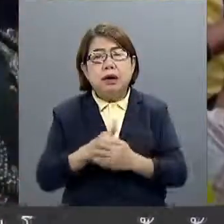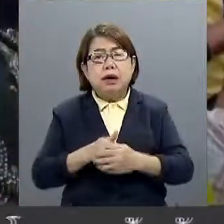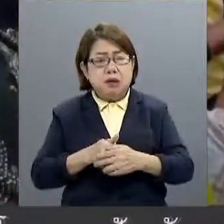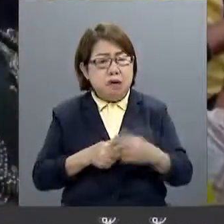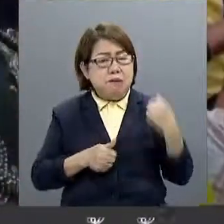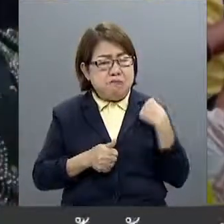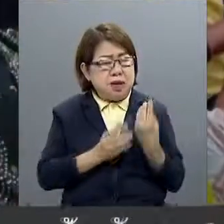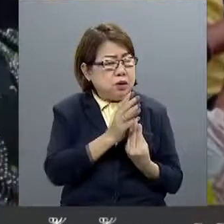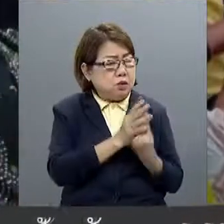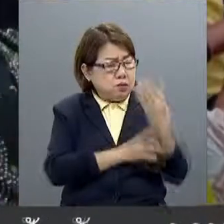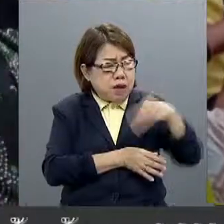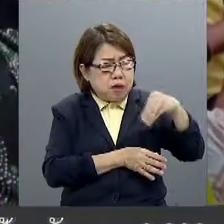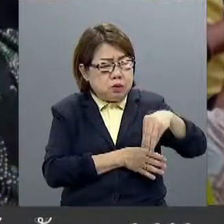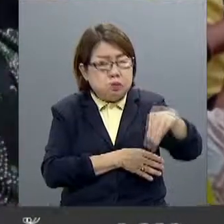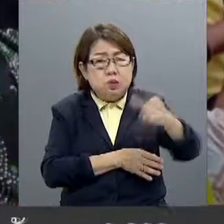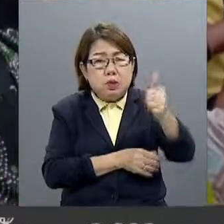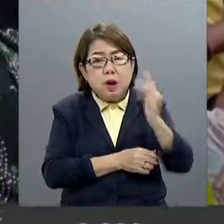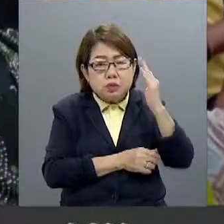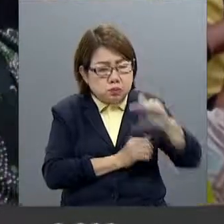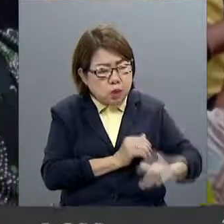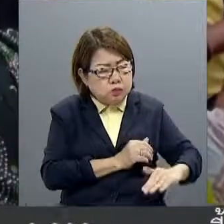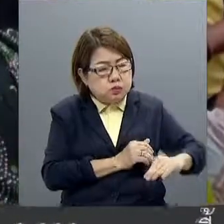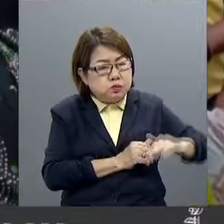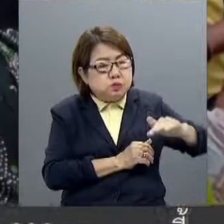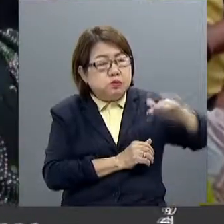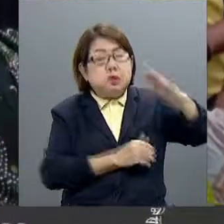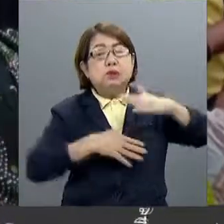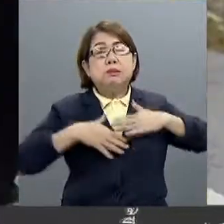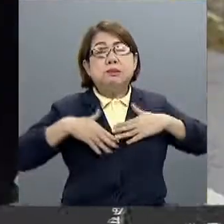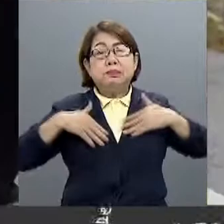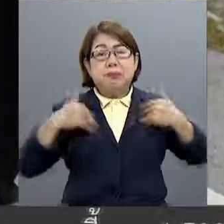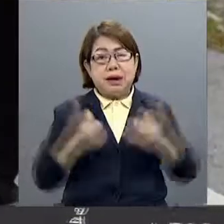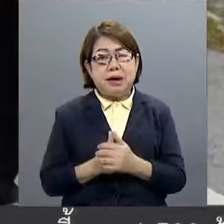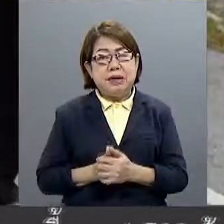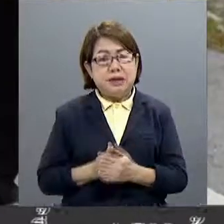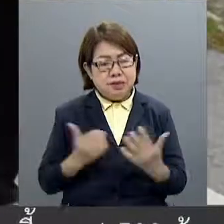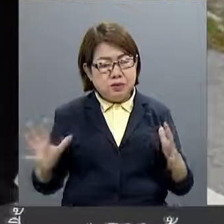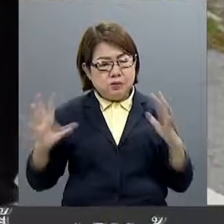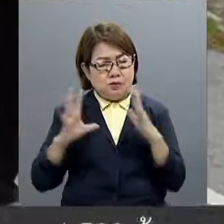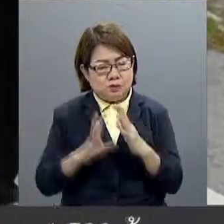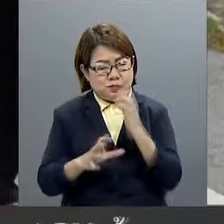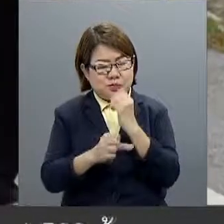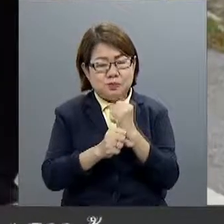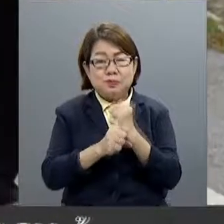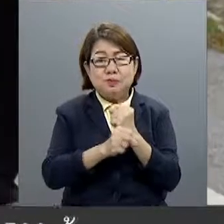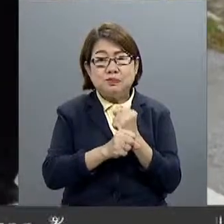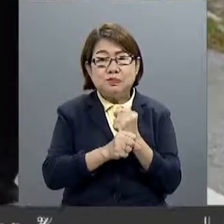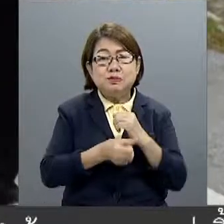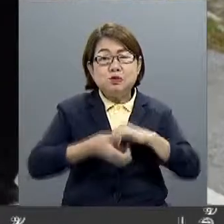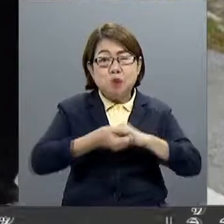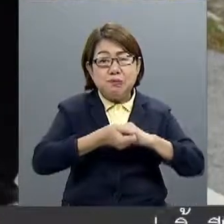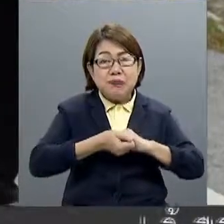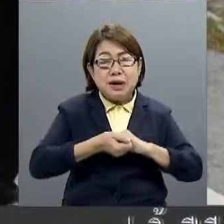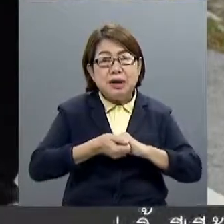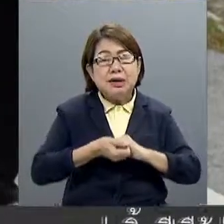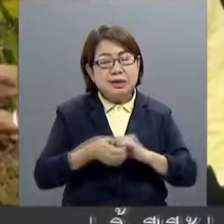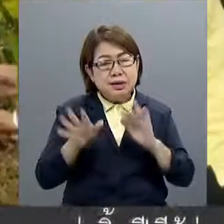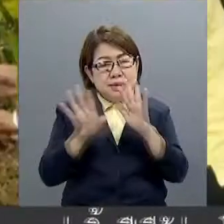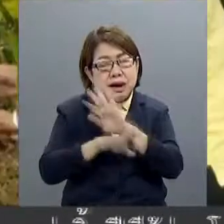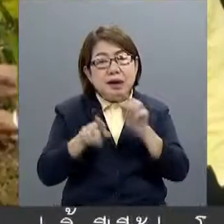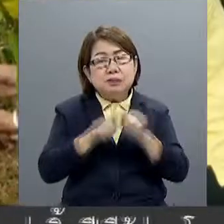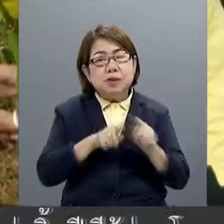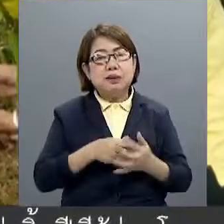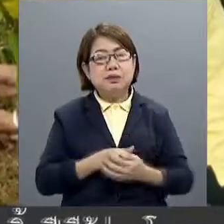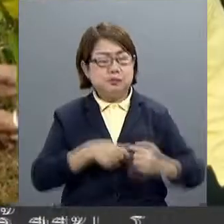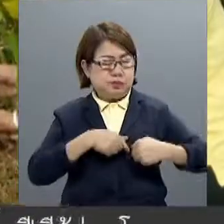ให้เติบใหญ่เป็นร่มเงาการทำกิจกรรมร่วมกันในครั้งนี้ยังเหมือนการรดน้ำพรวนดินหัวใจผ่าน